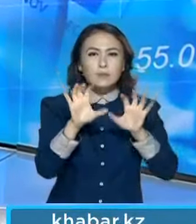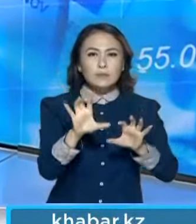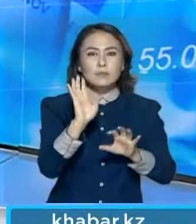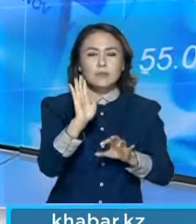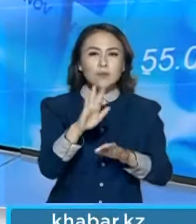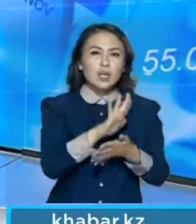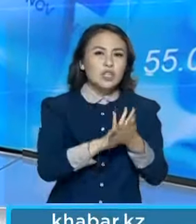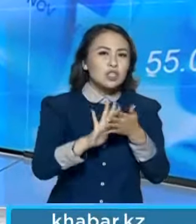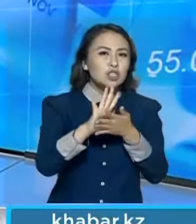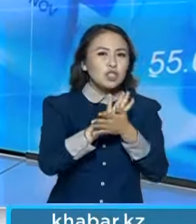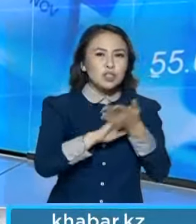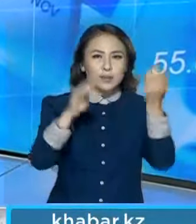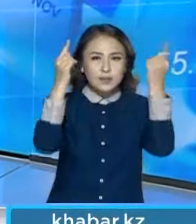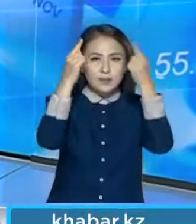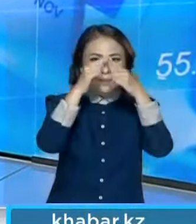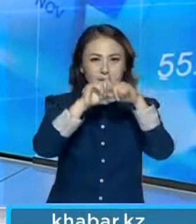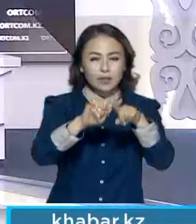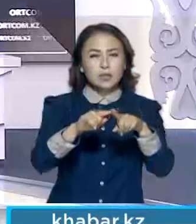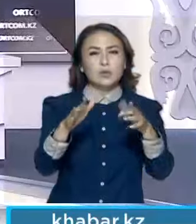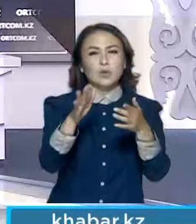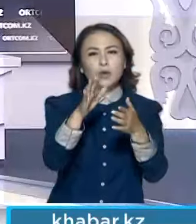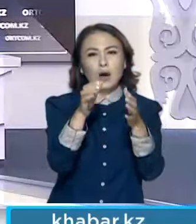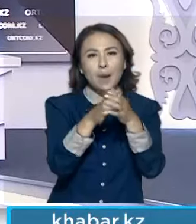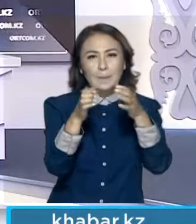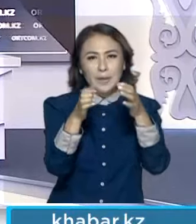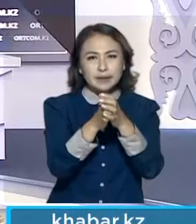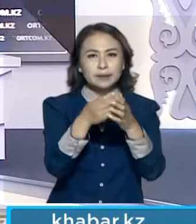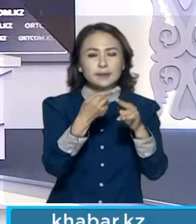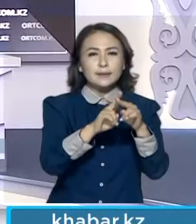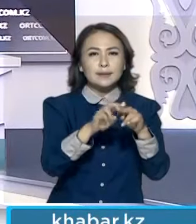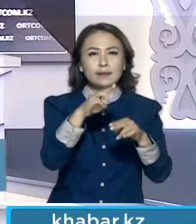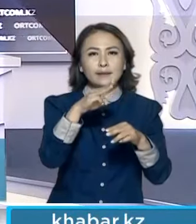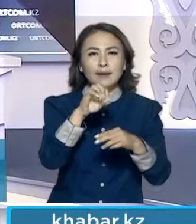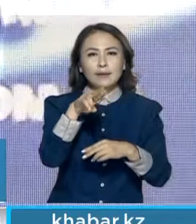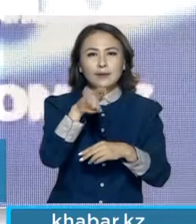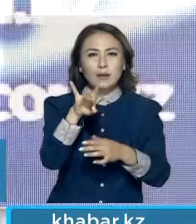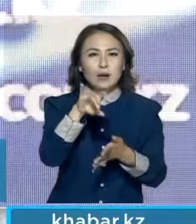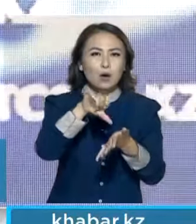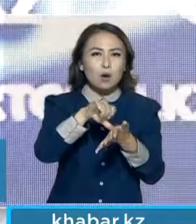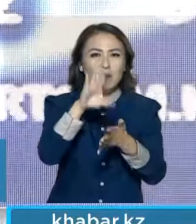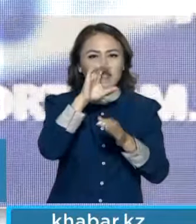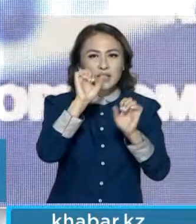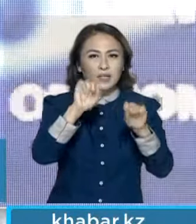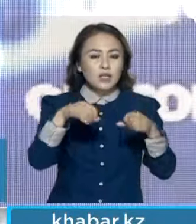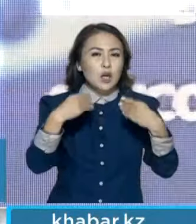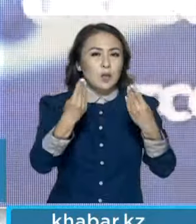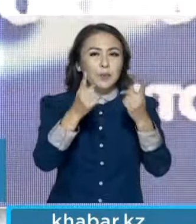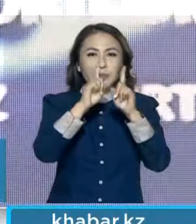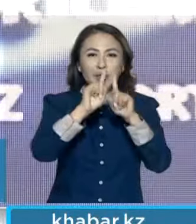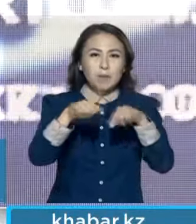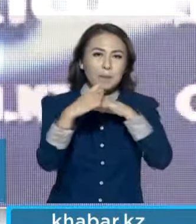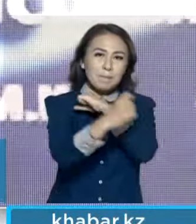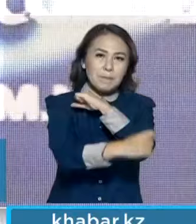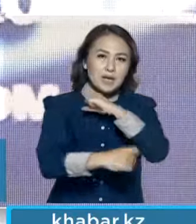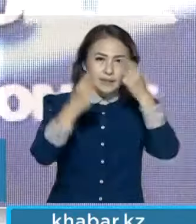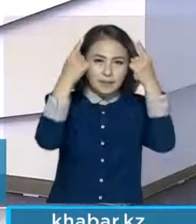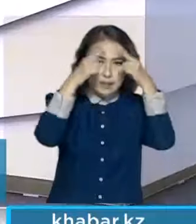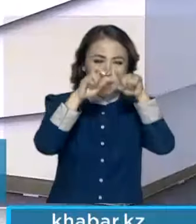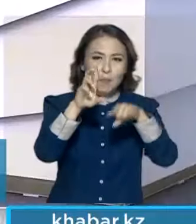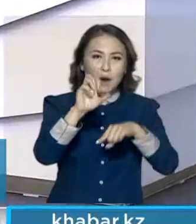заңда қарастырылған. Ал ешқандай техникасы жоқ компанияларға тендерге қатысуға мүмкіндік берілмейді. Себебі олар тиісті